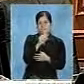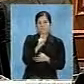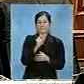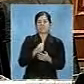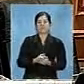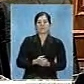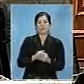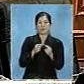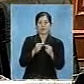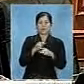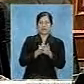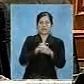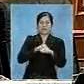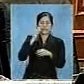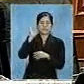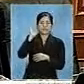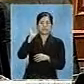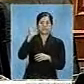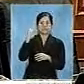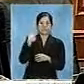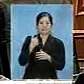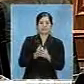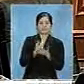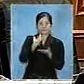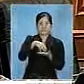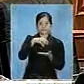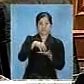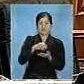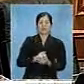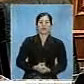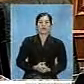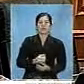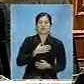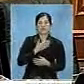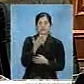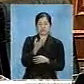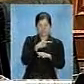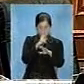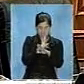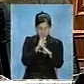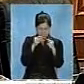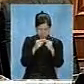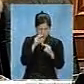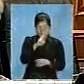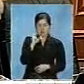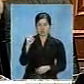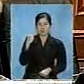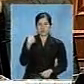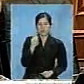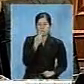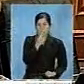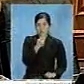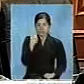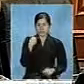ะนั้นก็จะใช้เวลาของท่านสมาชิกมากเกินไปแต่จะขออนุญาตท่านประธานสภาที่จะนำเสนอแผ่นฉาย